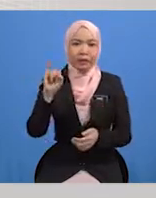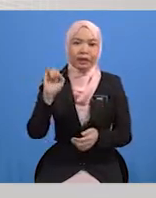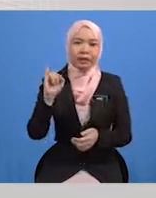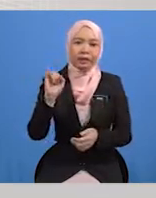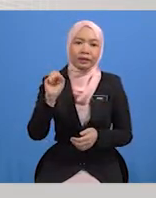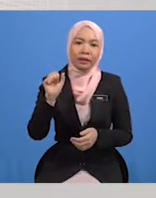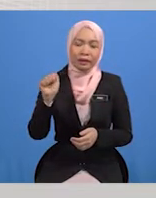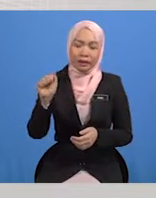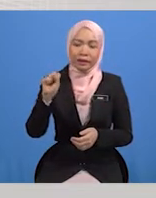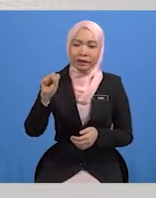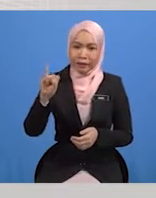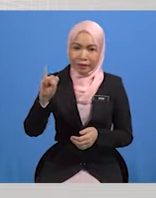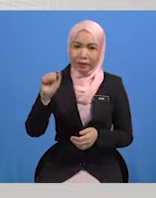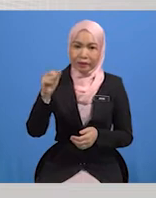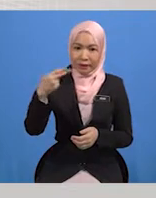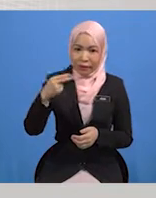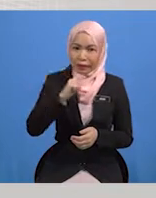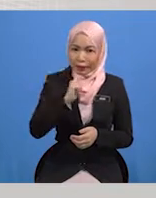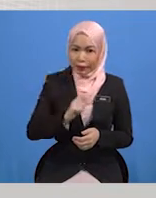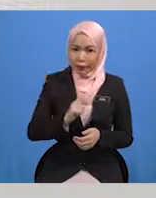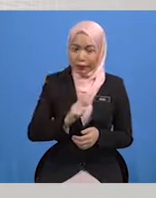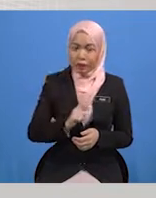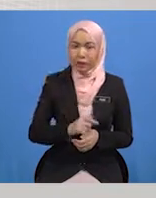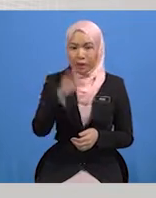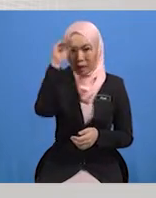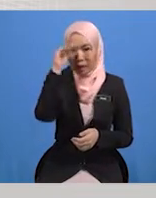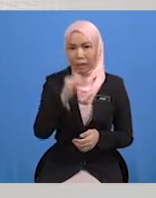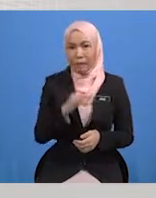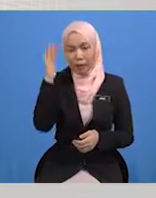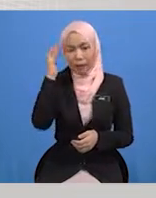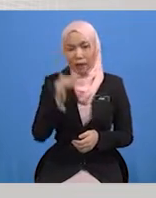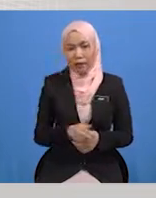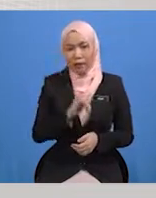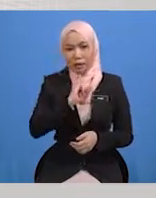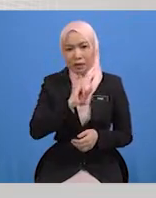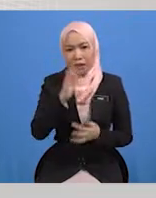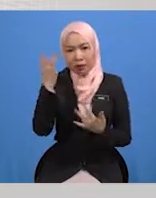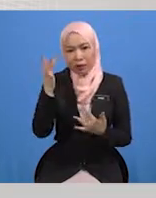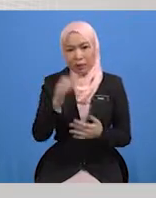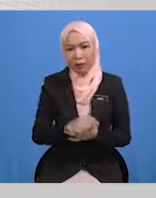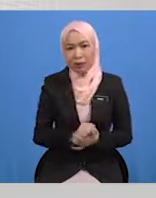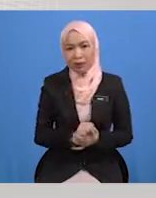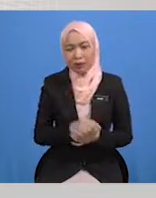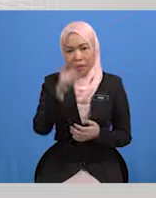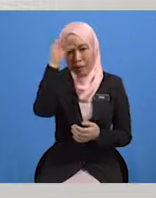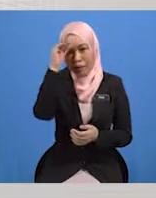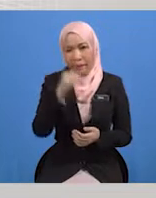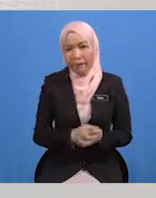abang tahu saya menunggu abang, bukan? Macam saya janjikan